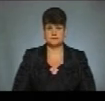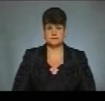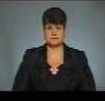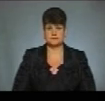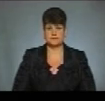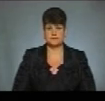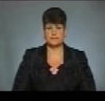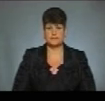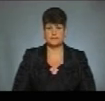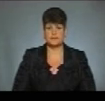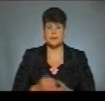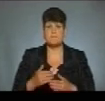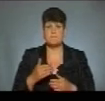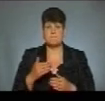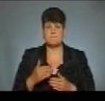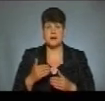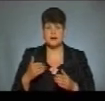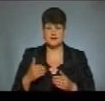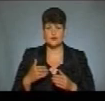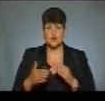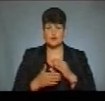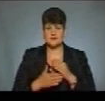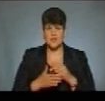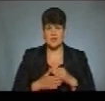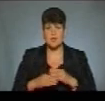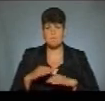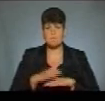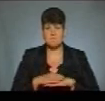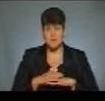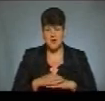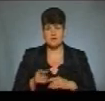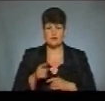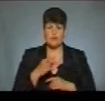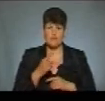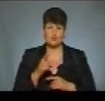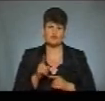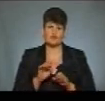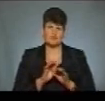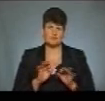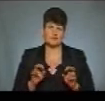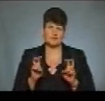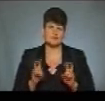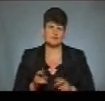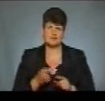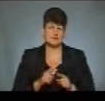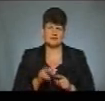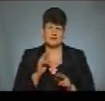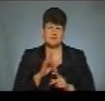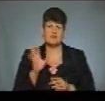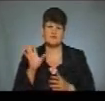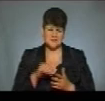Реакції передостанні парти та щоб бути подальше від вчителя, бо кажуть, що відмінники святі насправді не так, ми всі